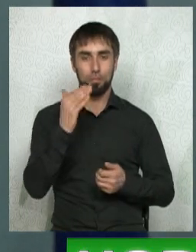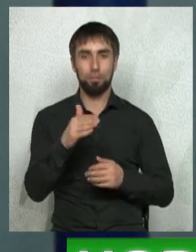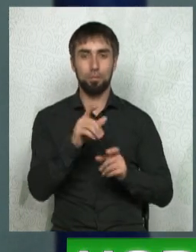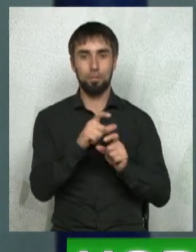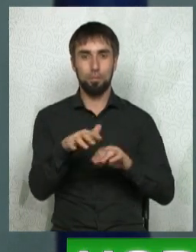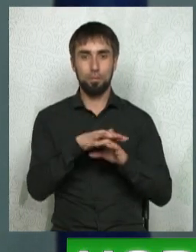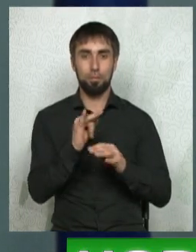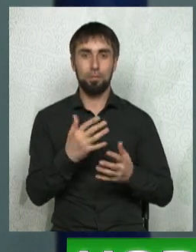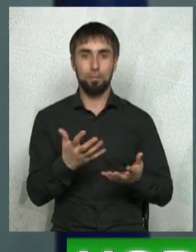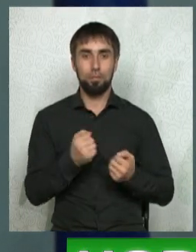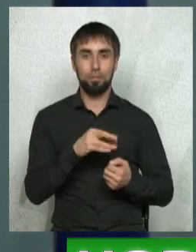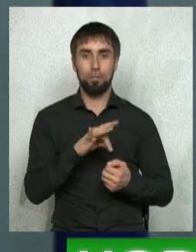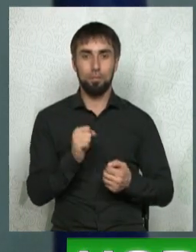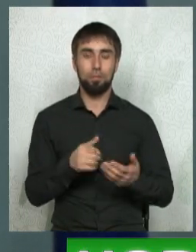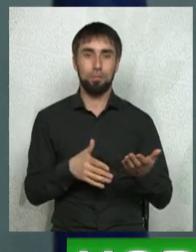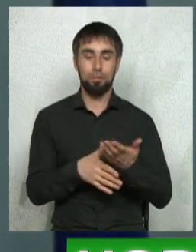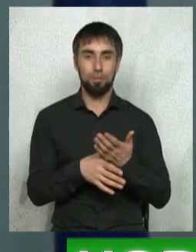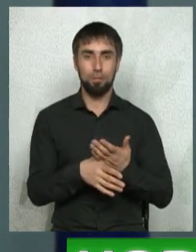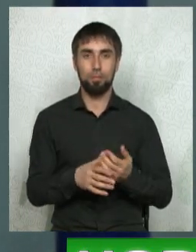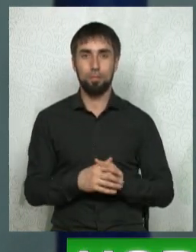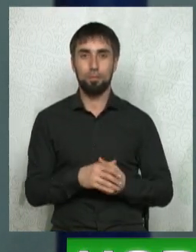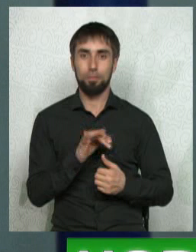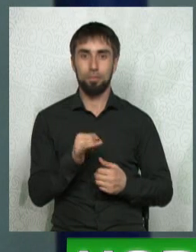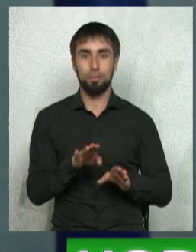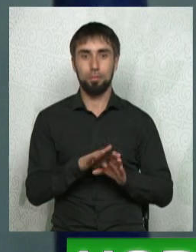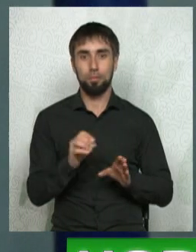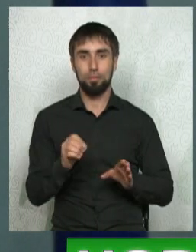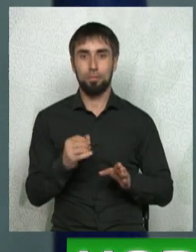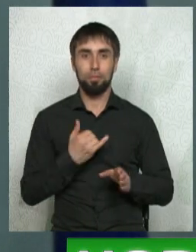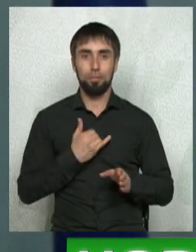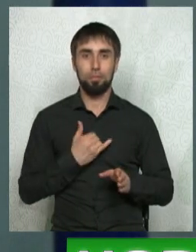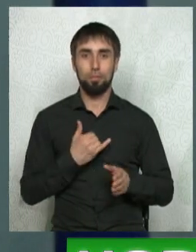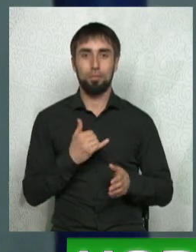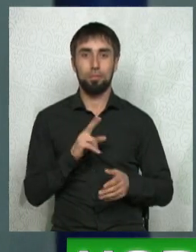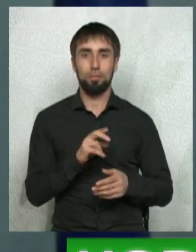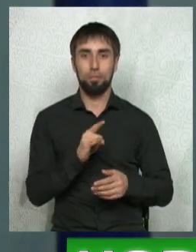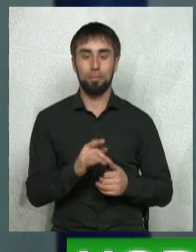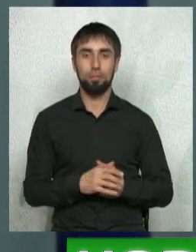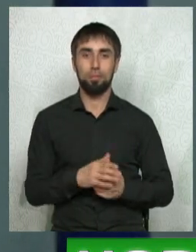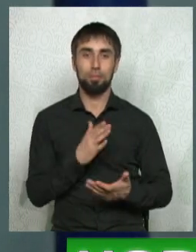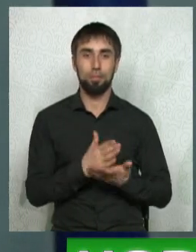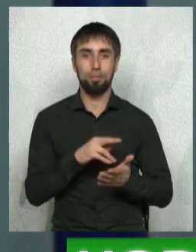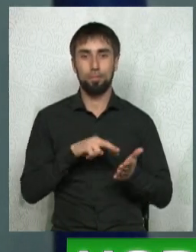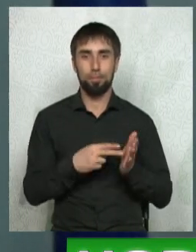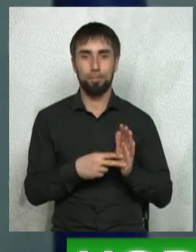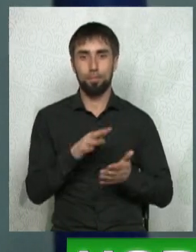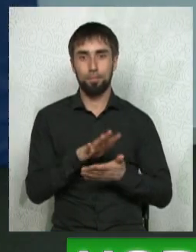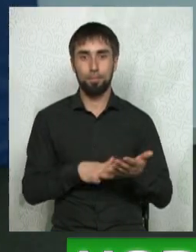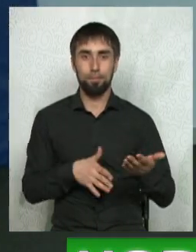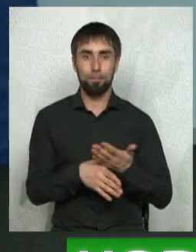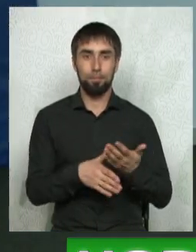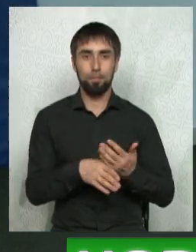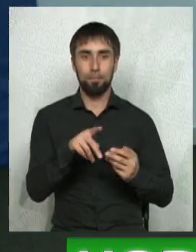граждан, принять меры, помочь. И также у нас как бы есть план дальше